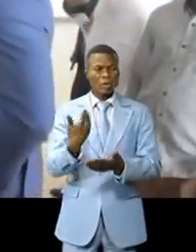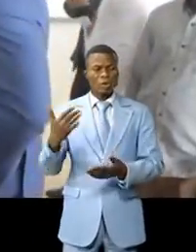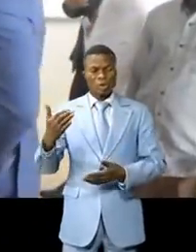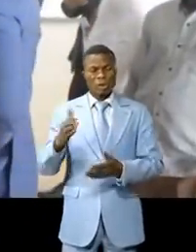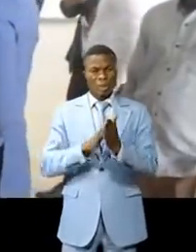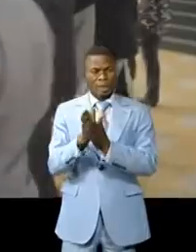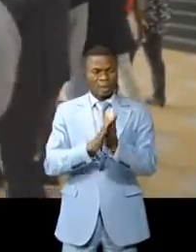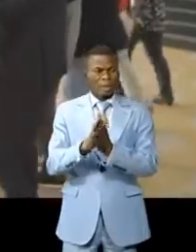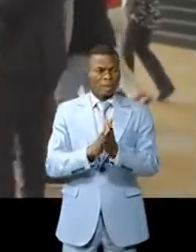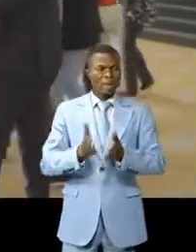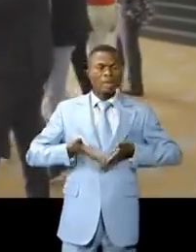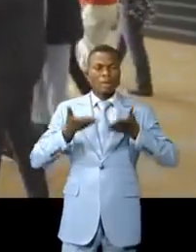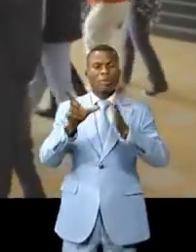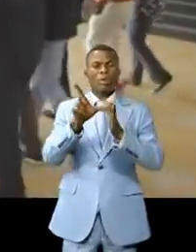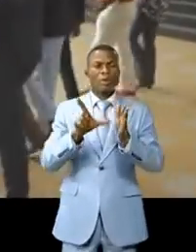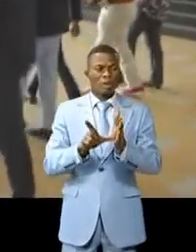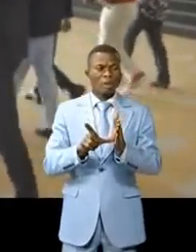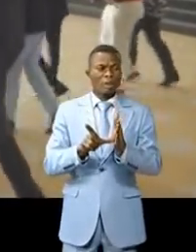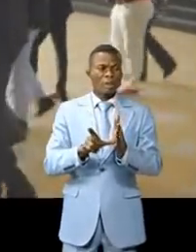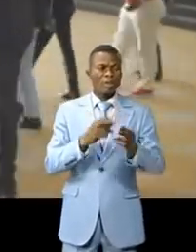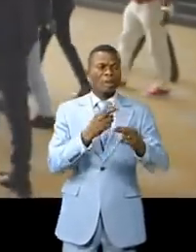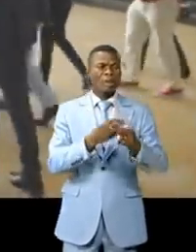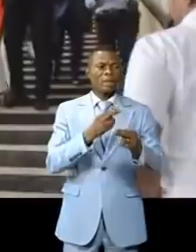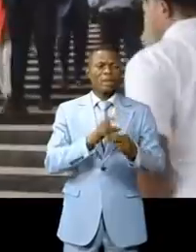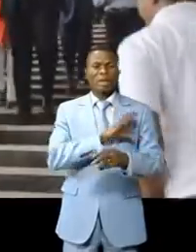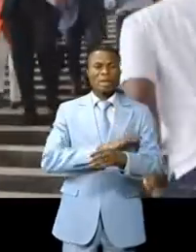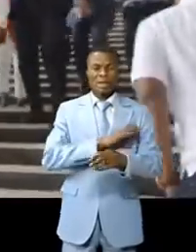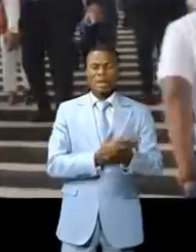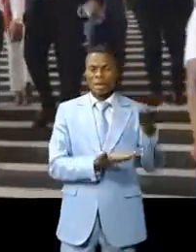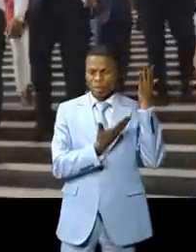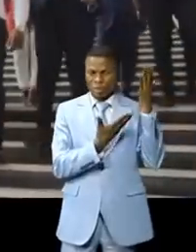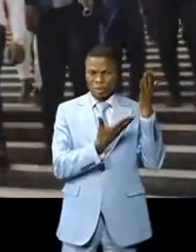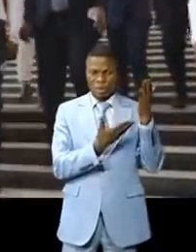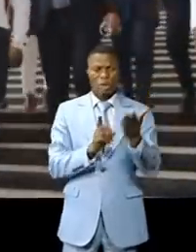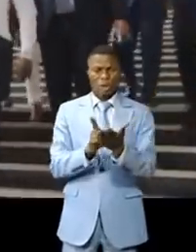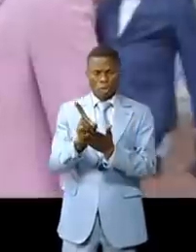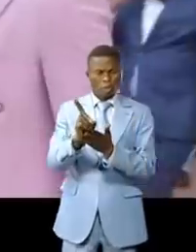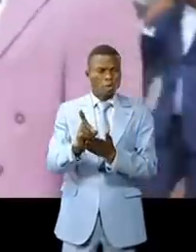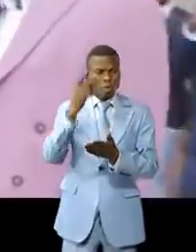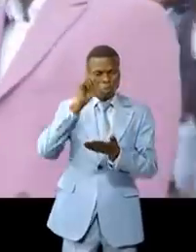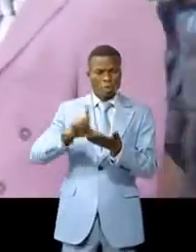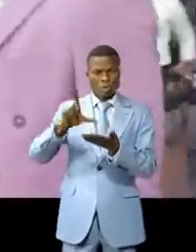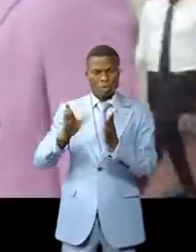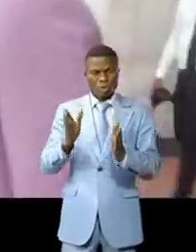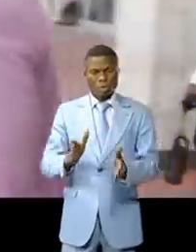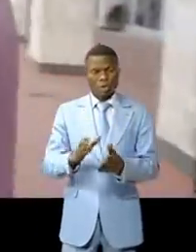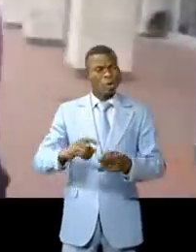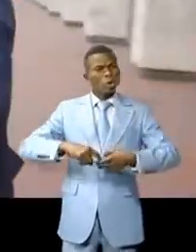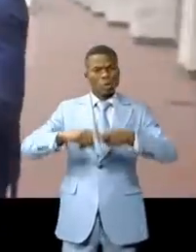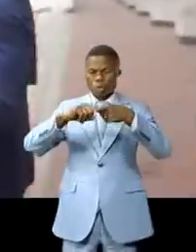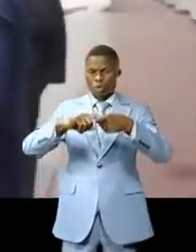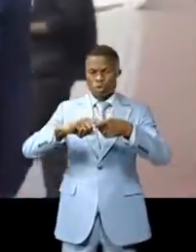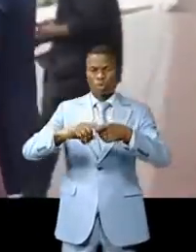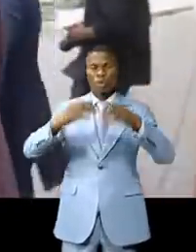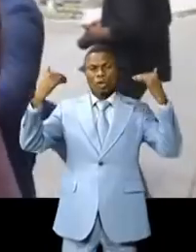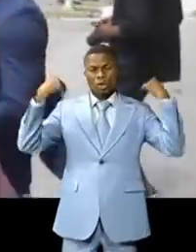sur cette proposition de loi qui garde les caractères fondamentaux du droit au logement, lesquels interdit aux bailleurs